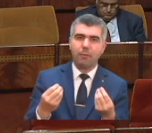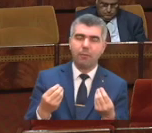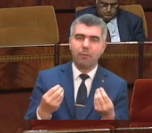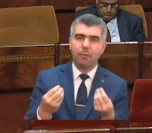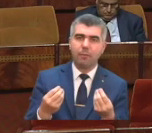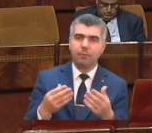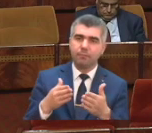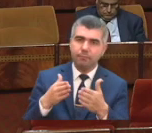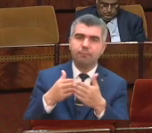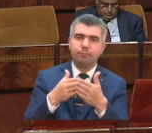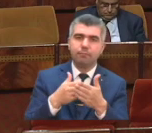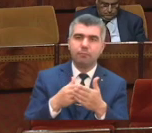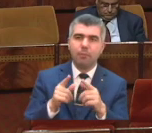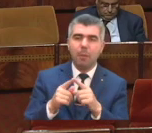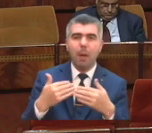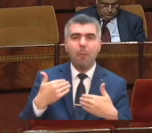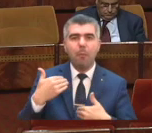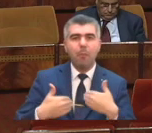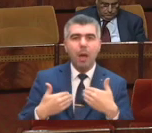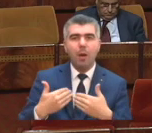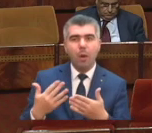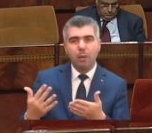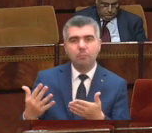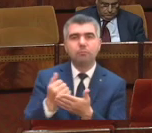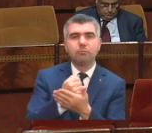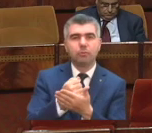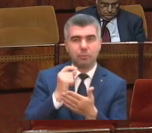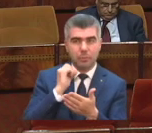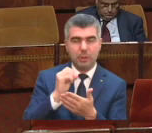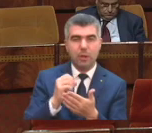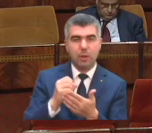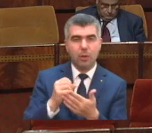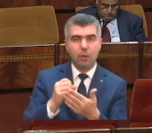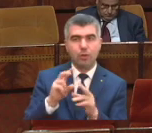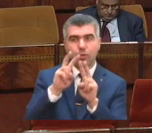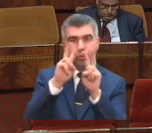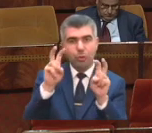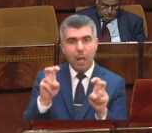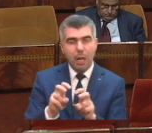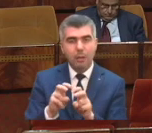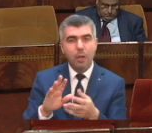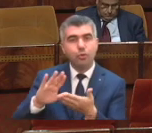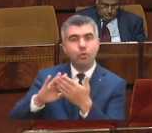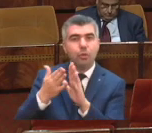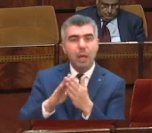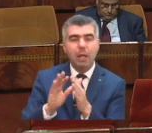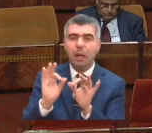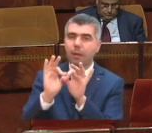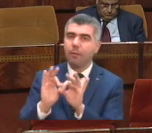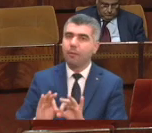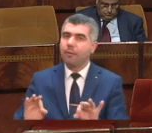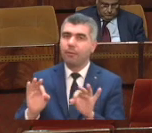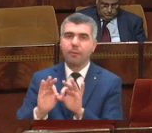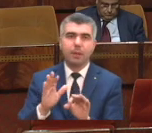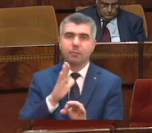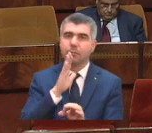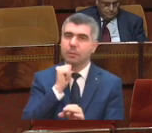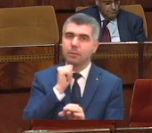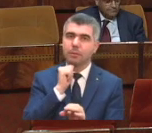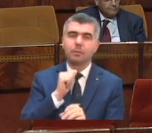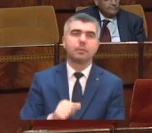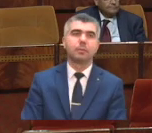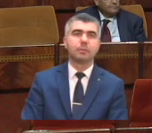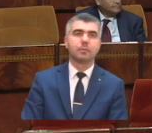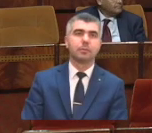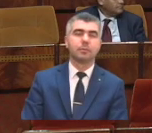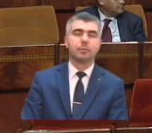ديال المعاقين اللي كيوجدوا صعوبه والجمعيات ما يمكنلهاش تدي لهم الخدمه الا ما كانش عندهم هذيك الشهاده.